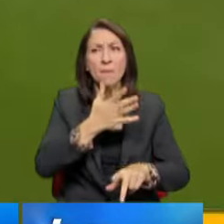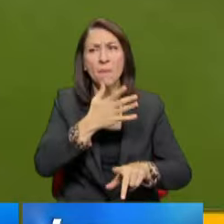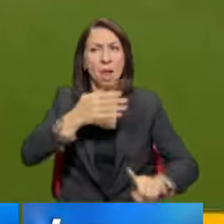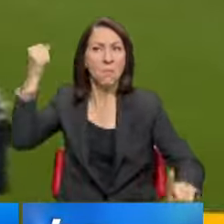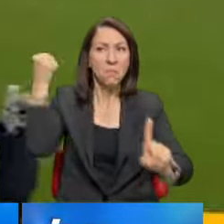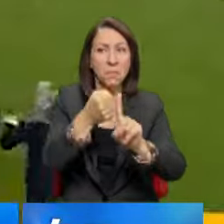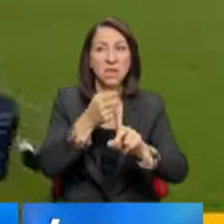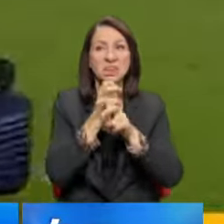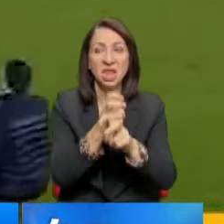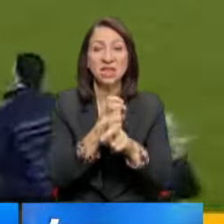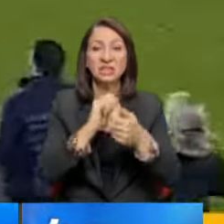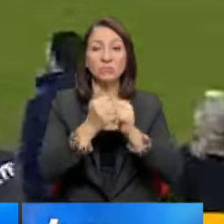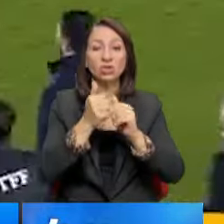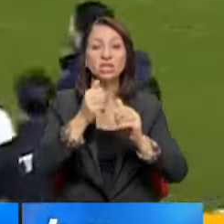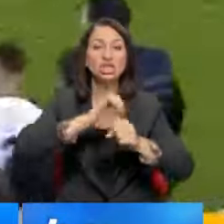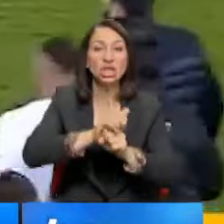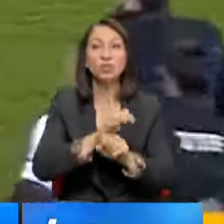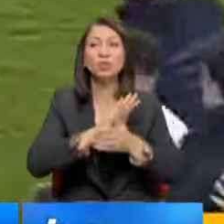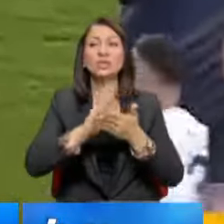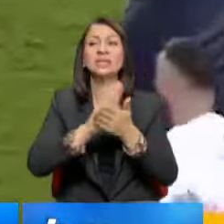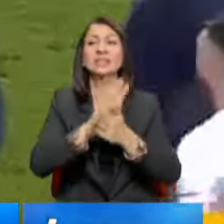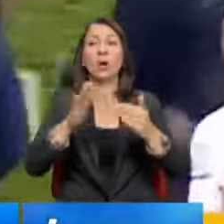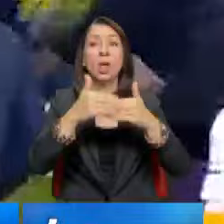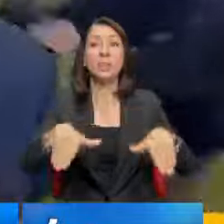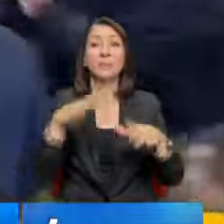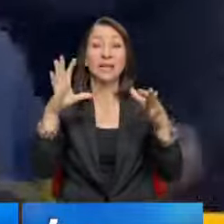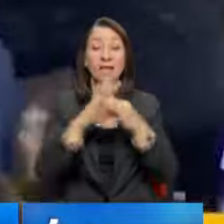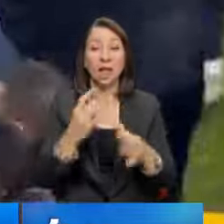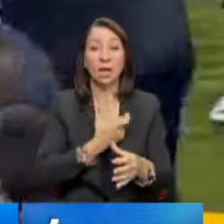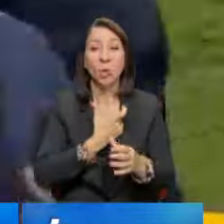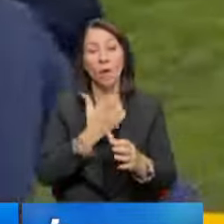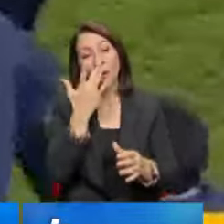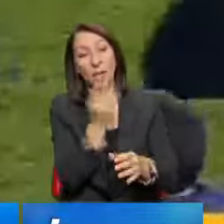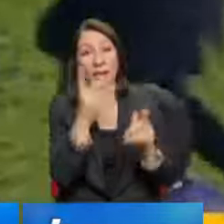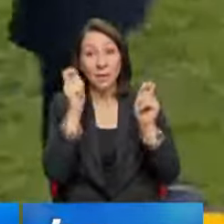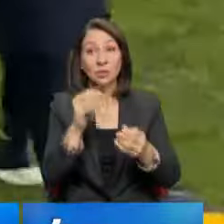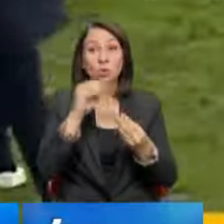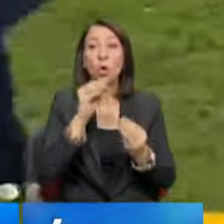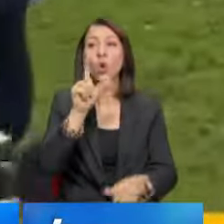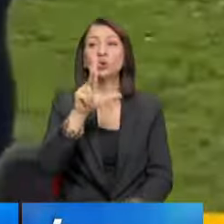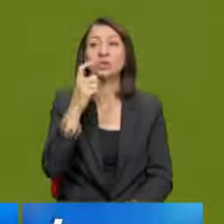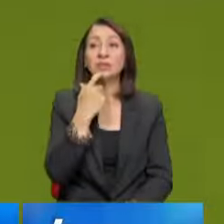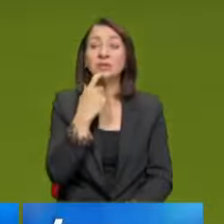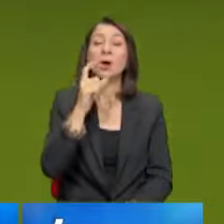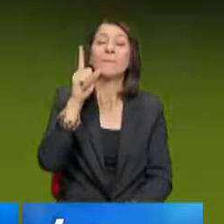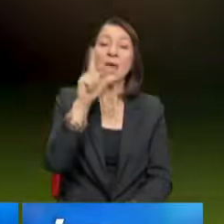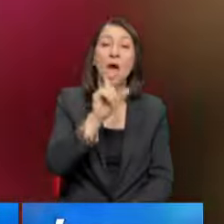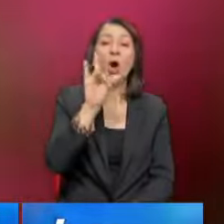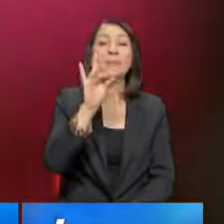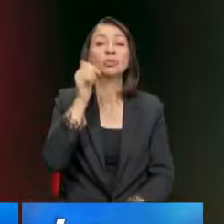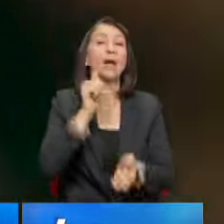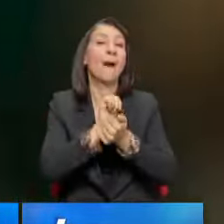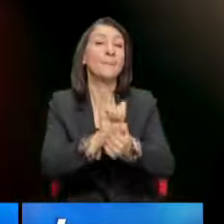yaralama, tehdit ve sporda şiddet ve düzensizliğin önlenmesine dair kanuna aykırılık suçlarından 13 yıl 1 ay 15 güne kadar